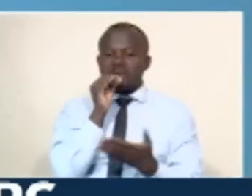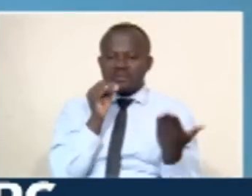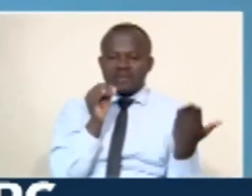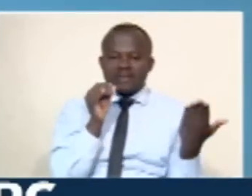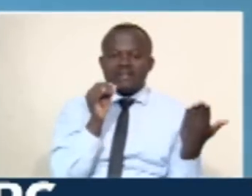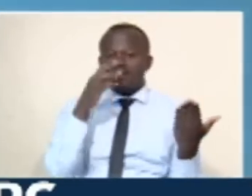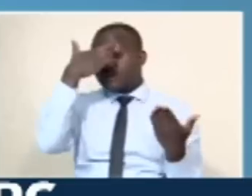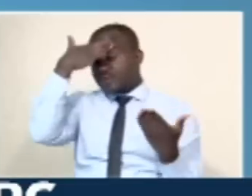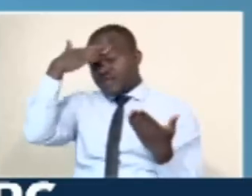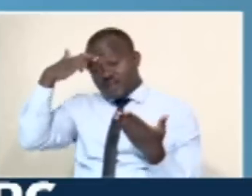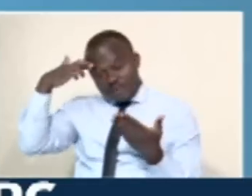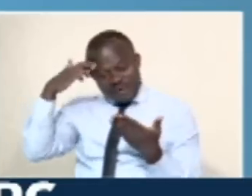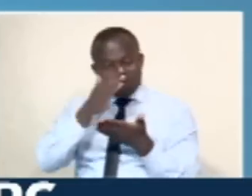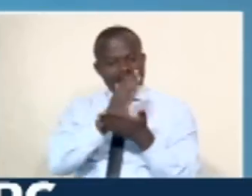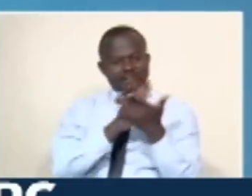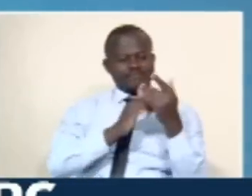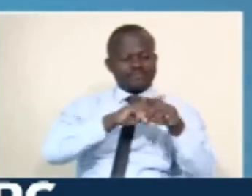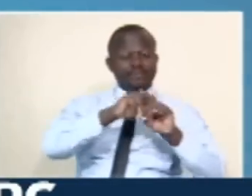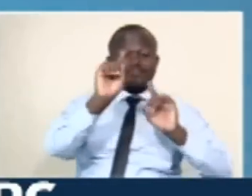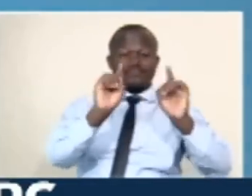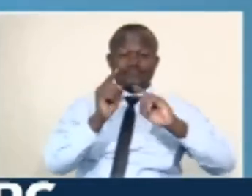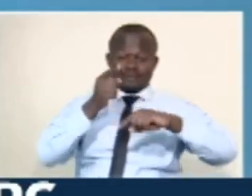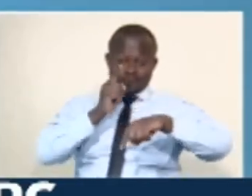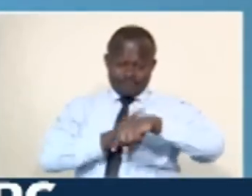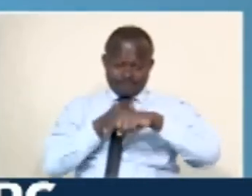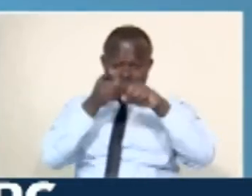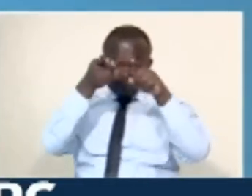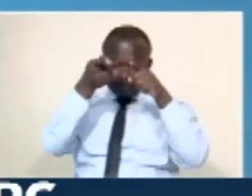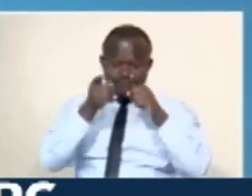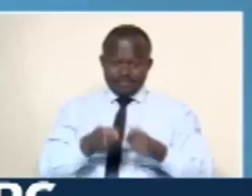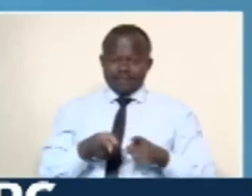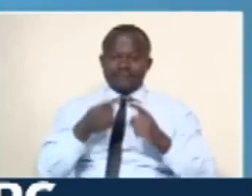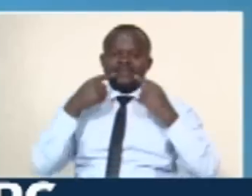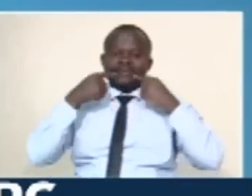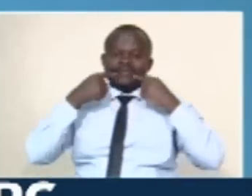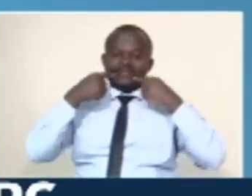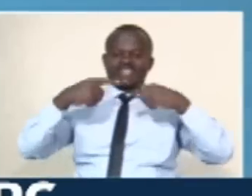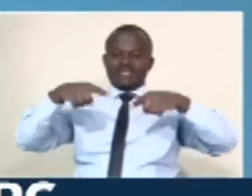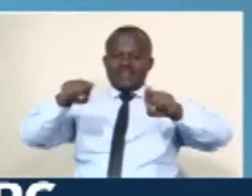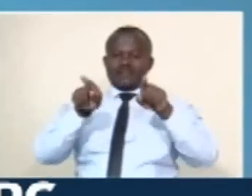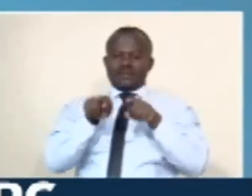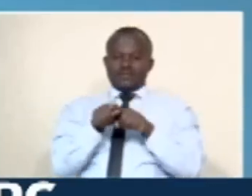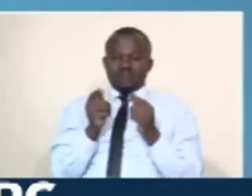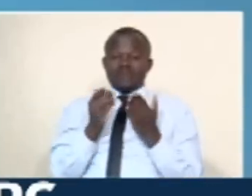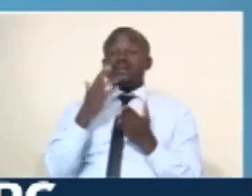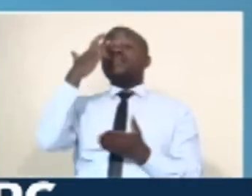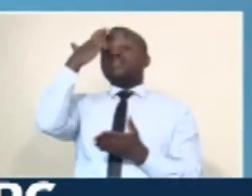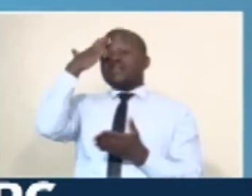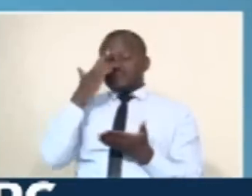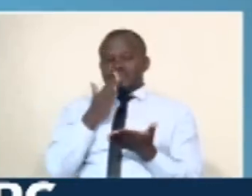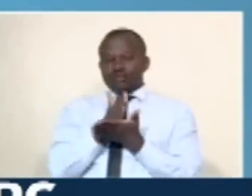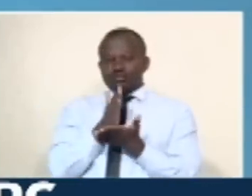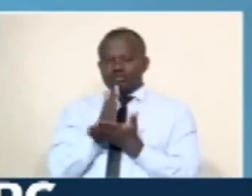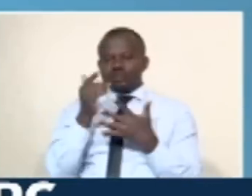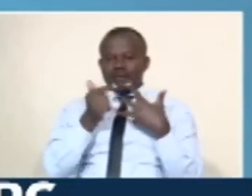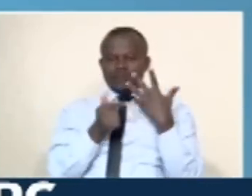mpamvu rero rimwe na rimwe y'igihe kigeze bibaye ngombwa itangazo nk'iri ngiri ryibutsa koko